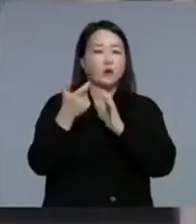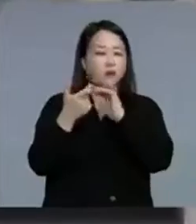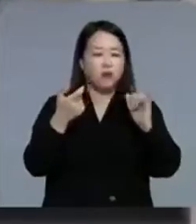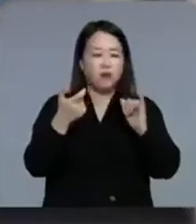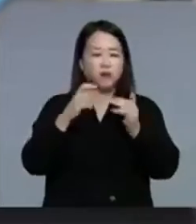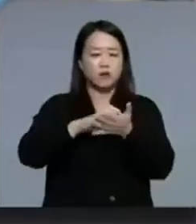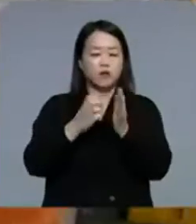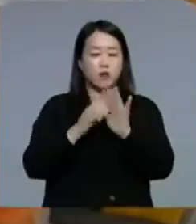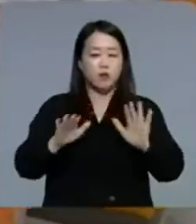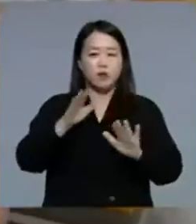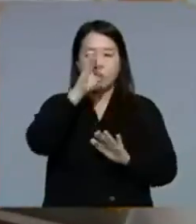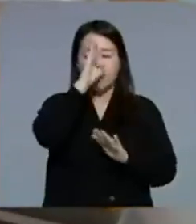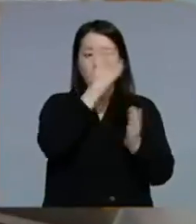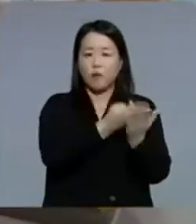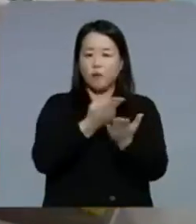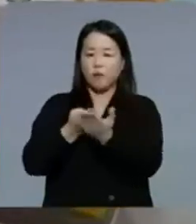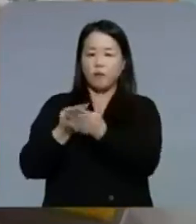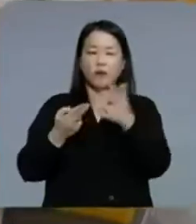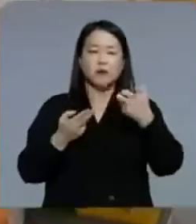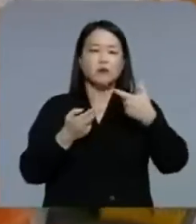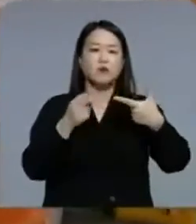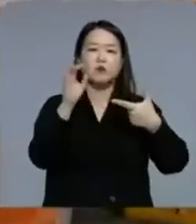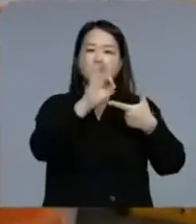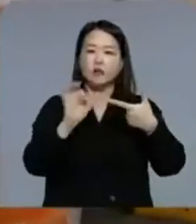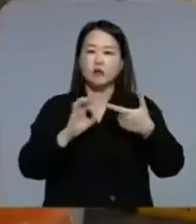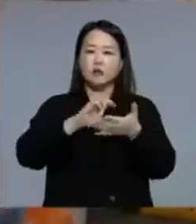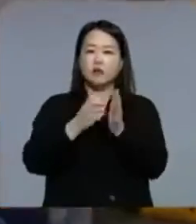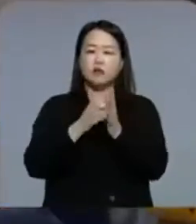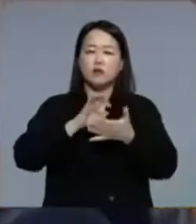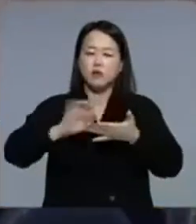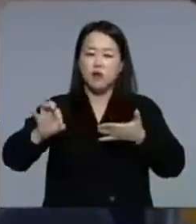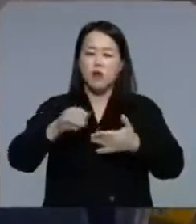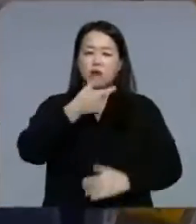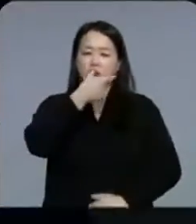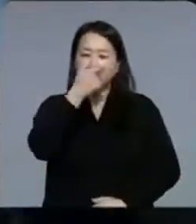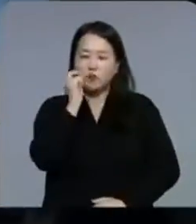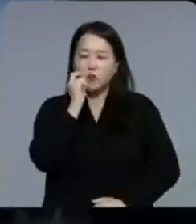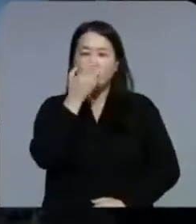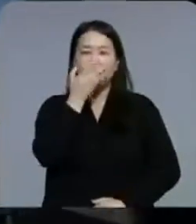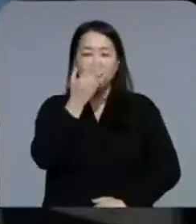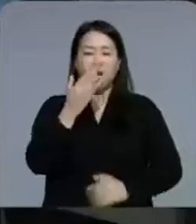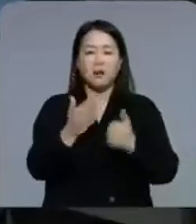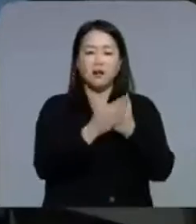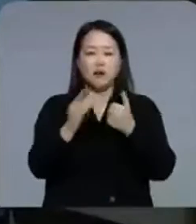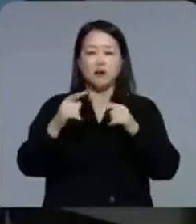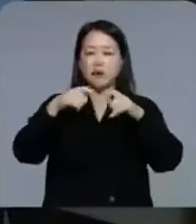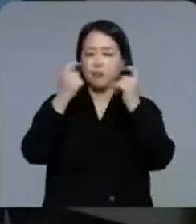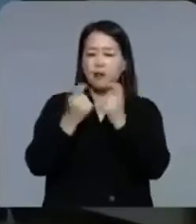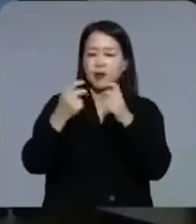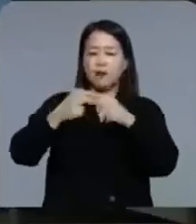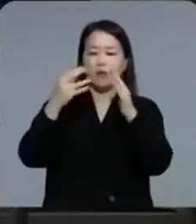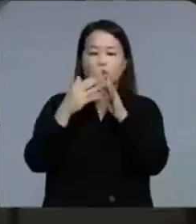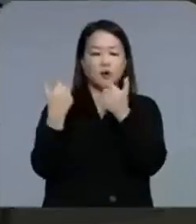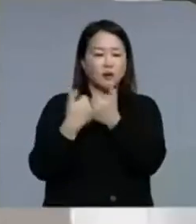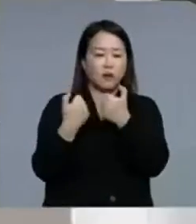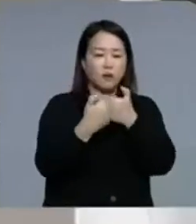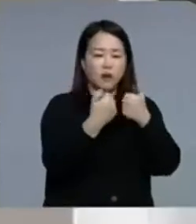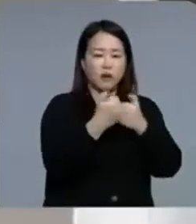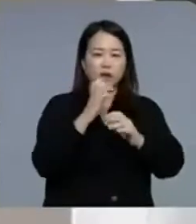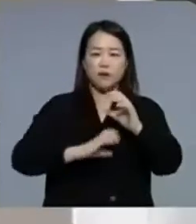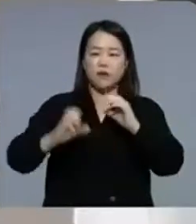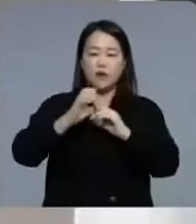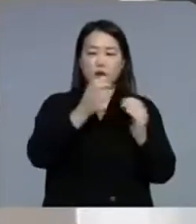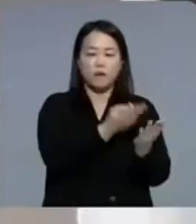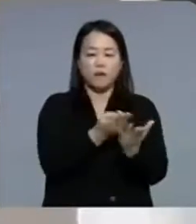76%입니다 방역당국은 병상부족 에디의 민간의료기관과 협의회 추가 병상을 확보하고